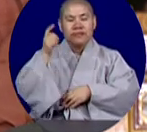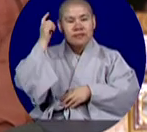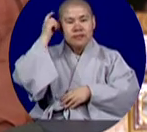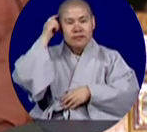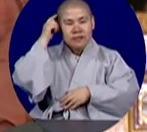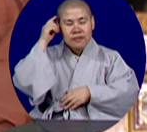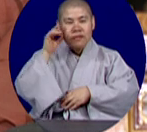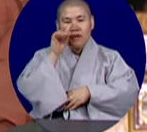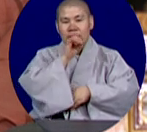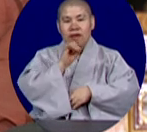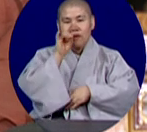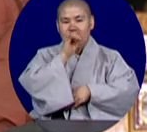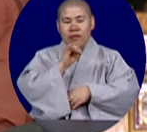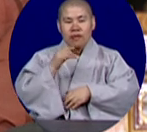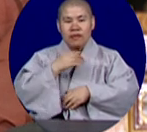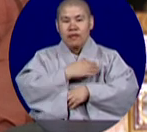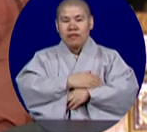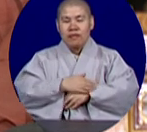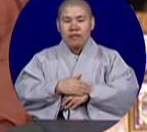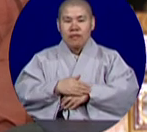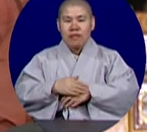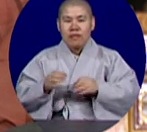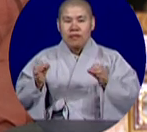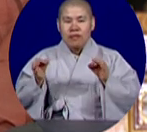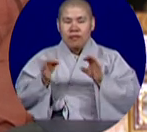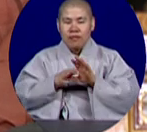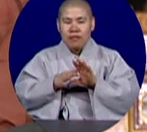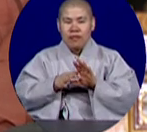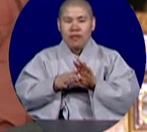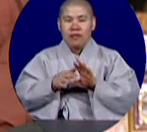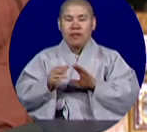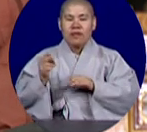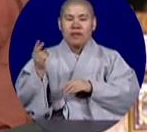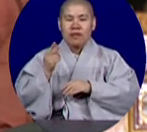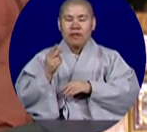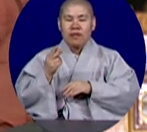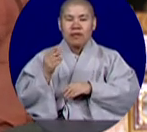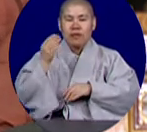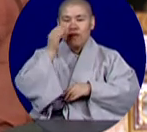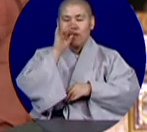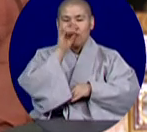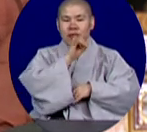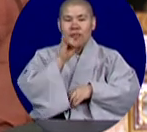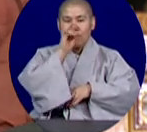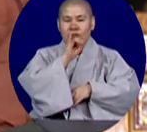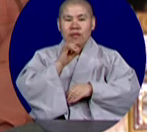왜 여우 몸을 벗기도 하고 여우 몸을 또 받기도 했는가?